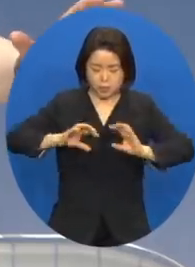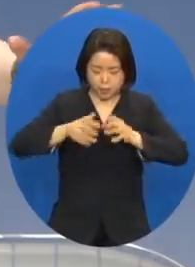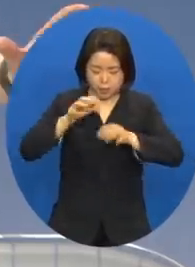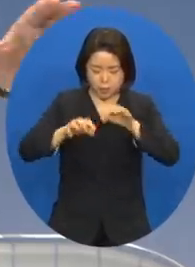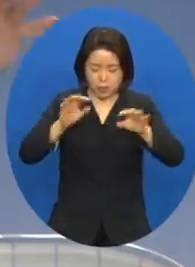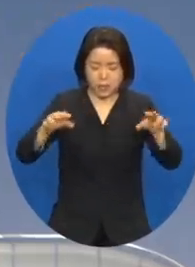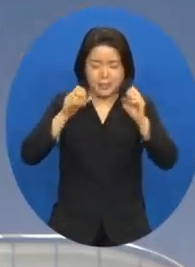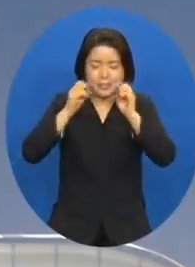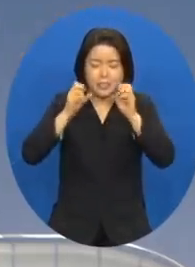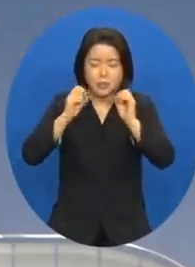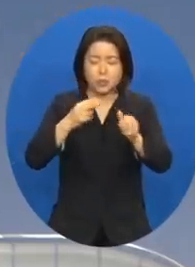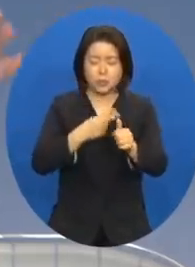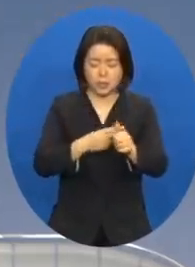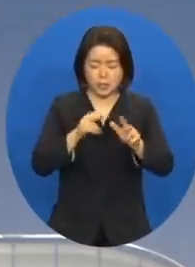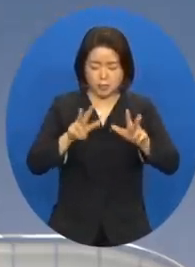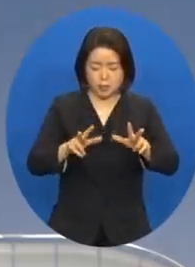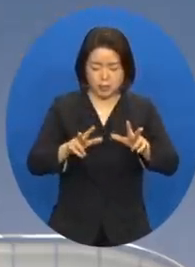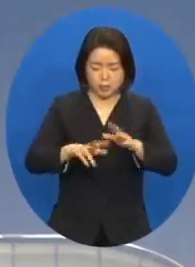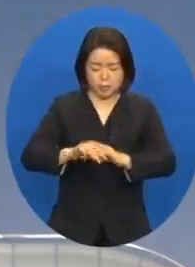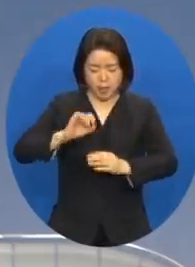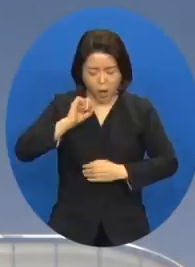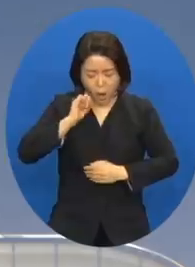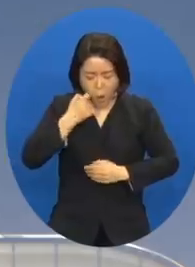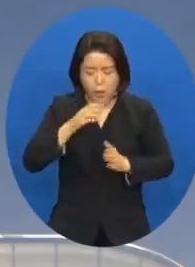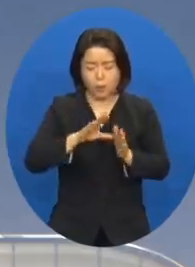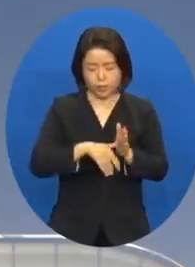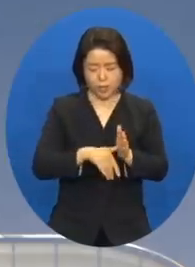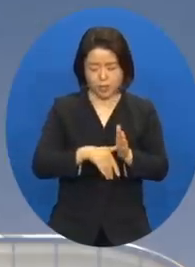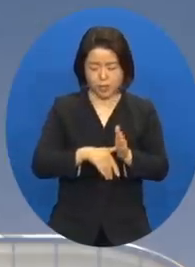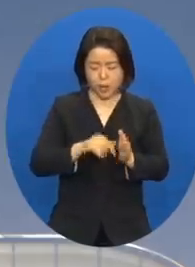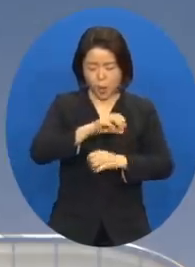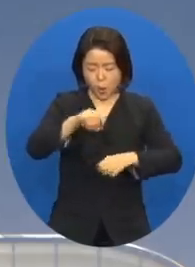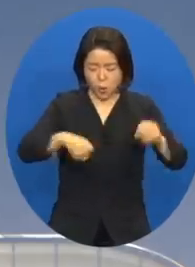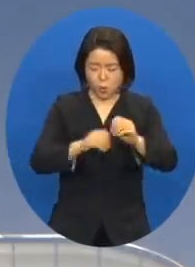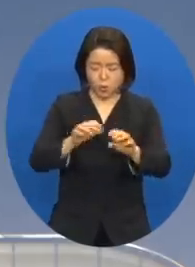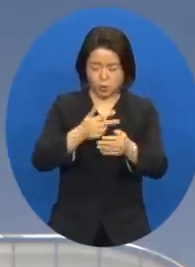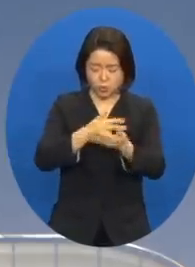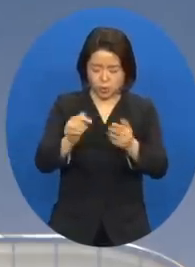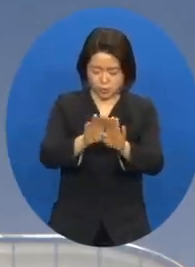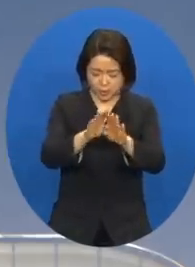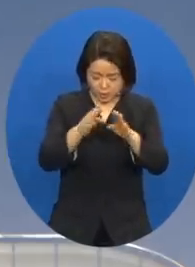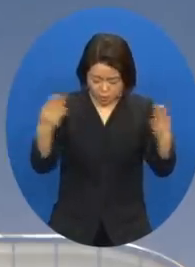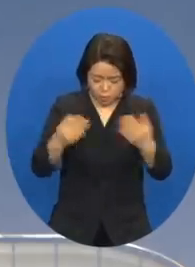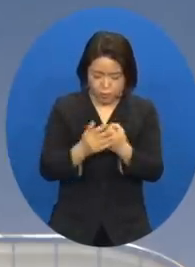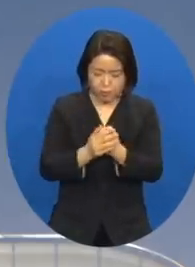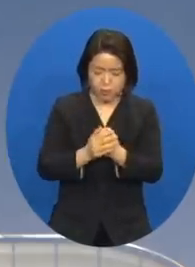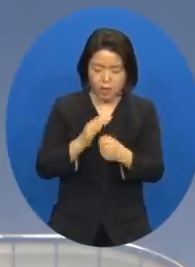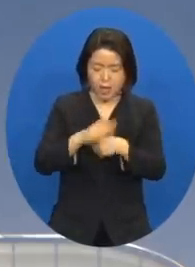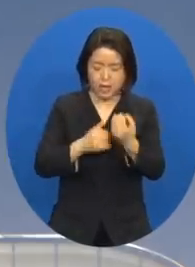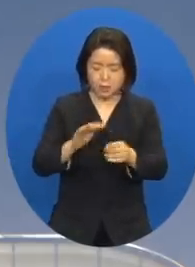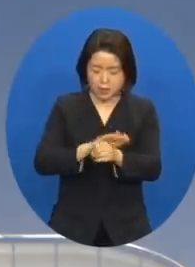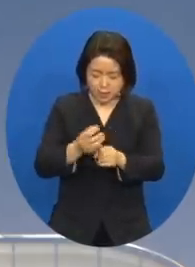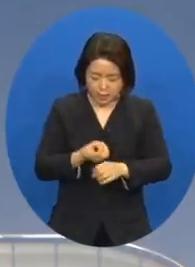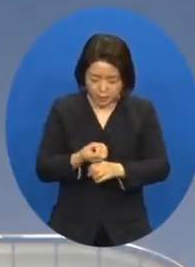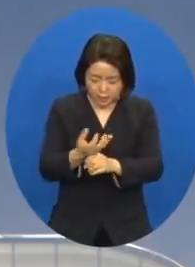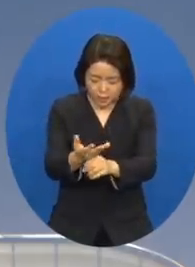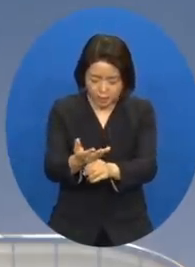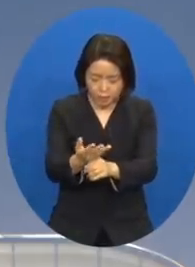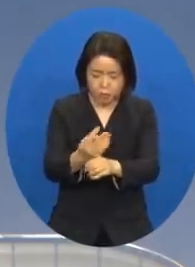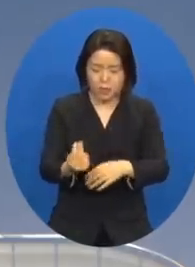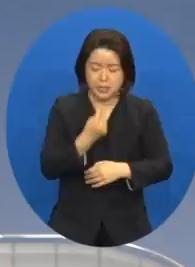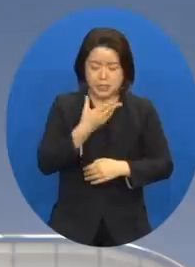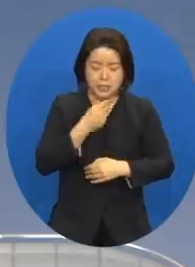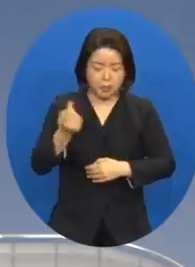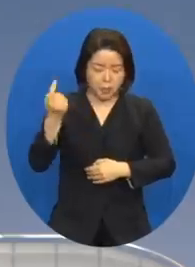선교사님들 지금 말할 수 없는 어려운 때에 오히려 주님이 문을 여셔서 하나님의 사랑을 전하고 생명의